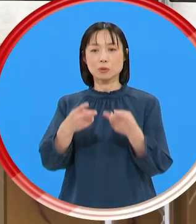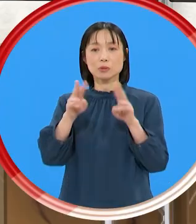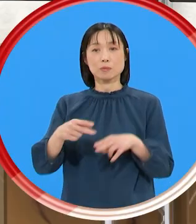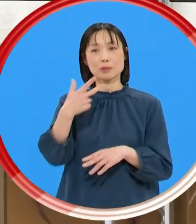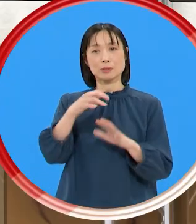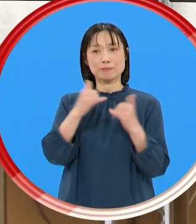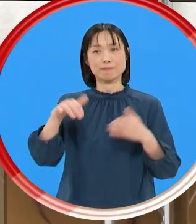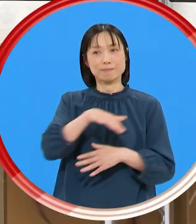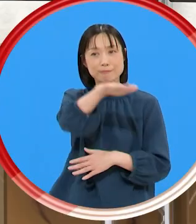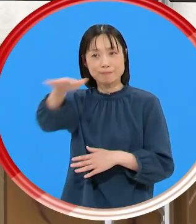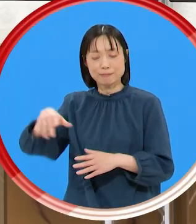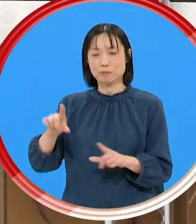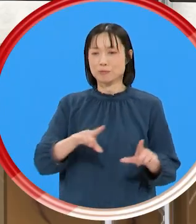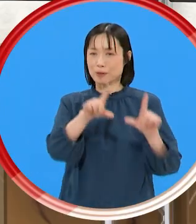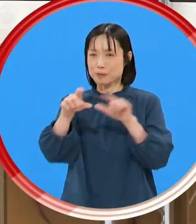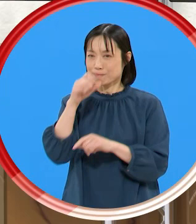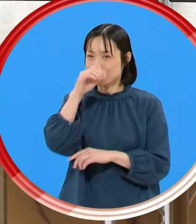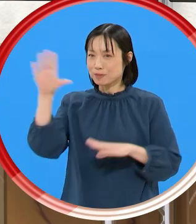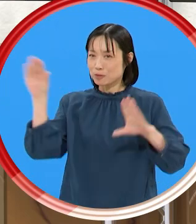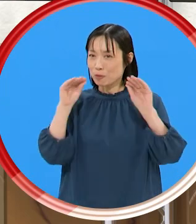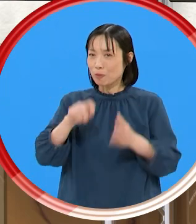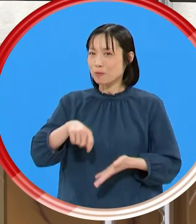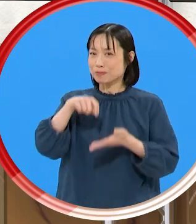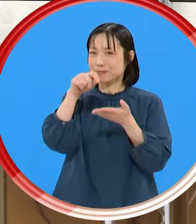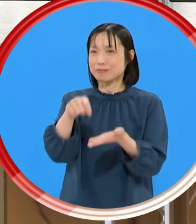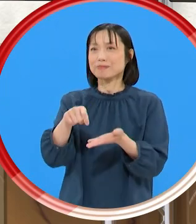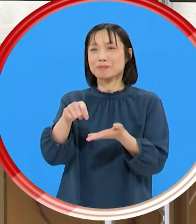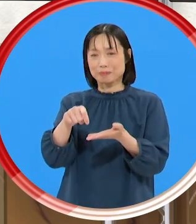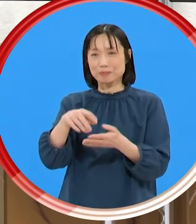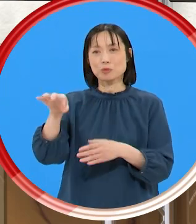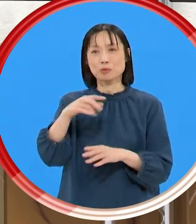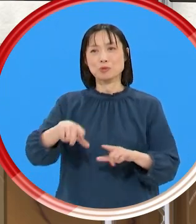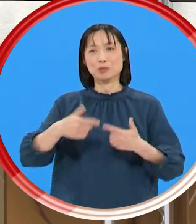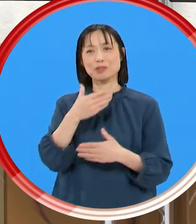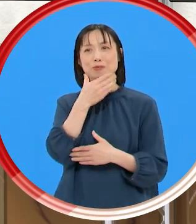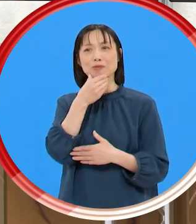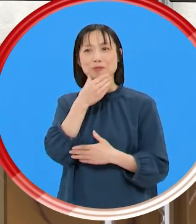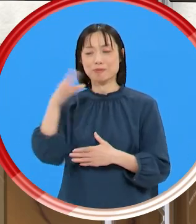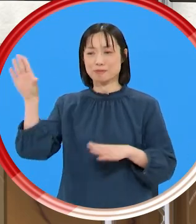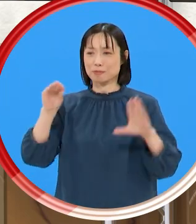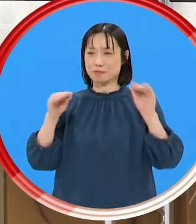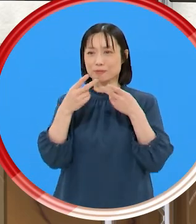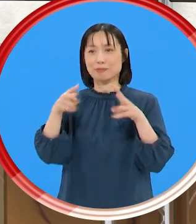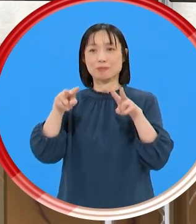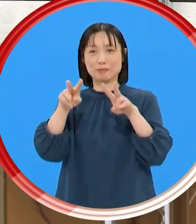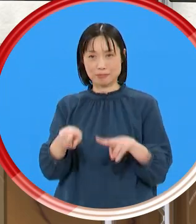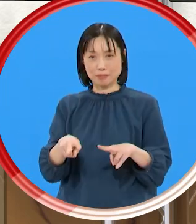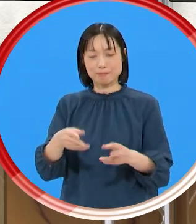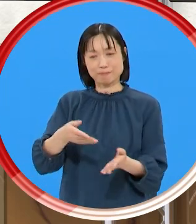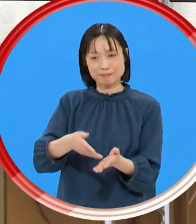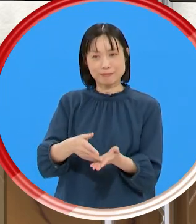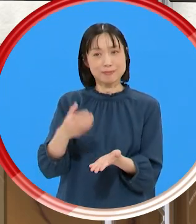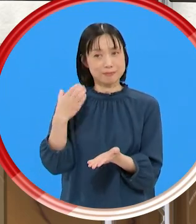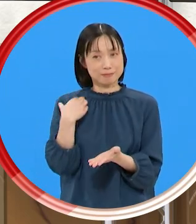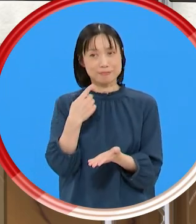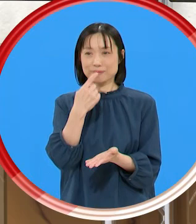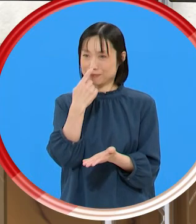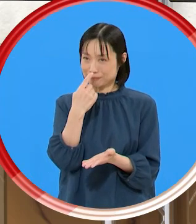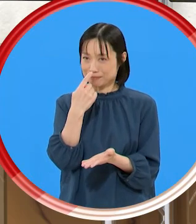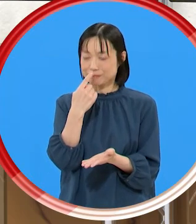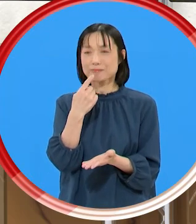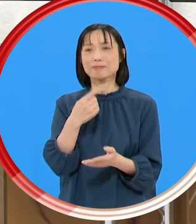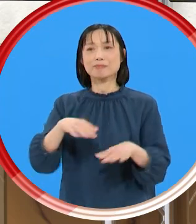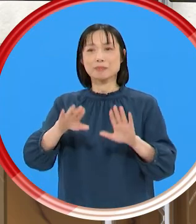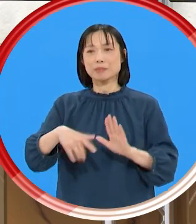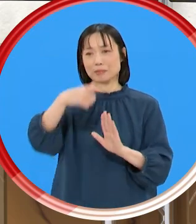広島市民の皆さんに暮らしに役立つ耳寄りな情報をお届けしている鈴木福の耳寄り広島、キャスターの鈴木福